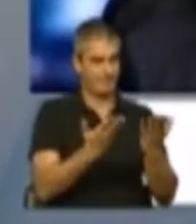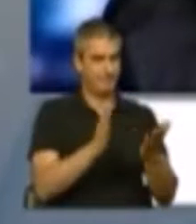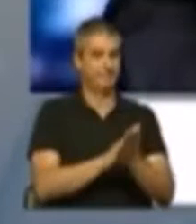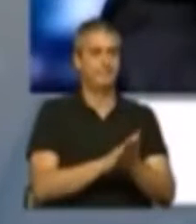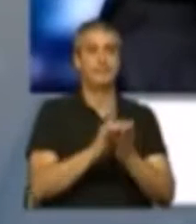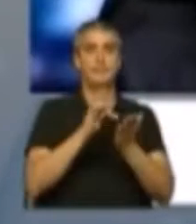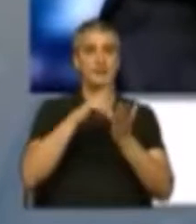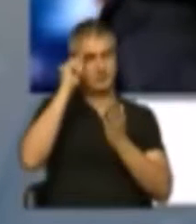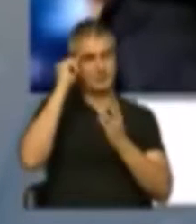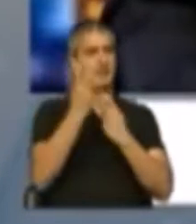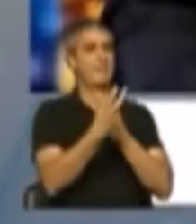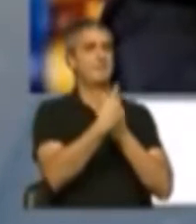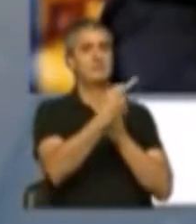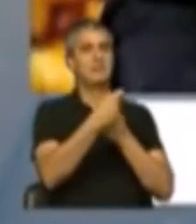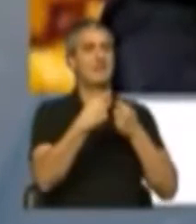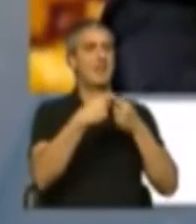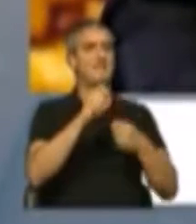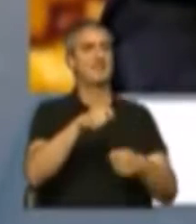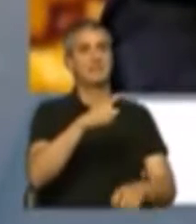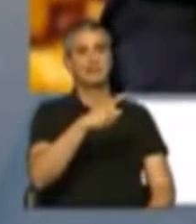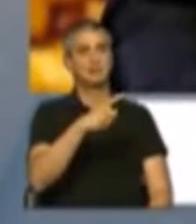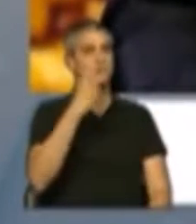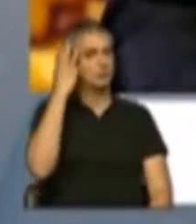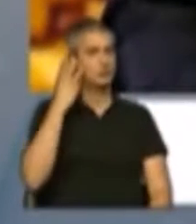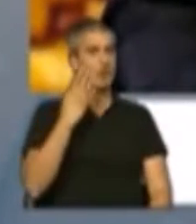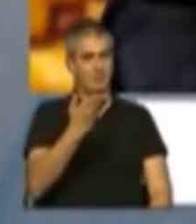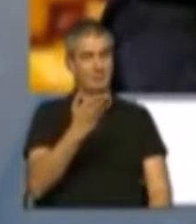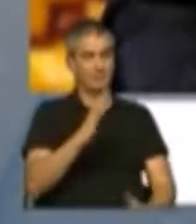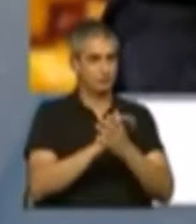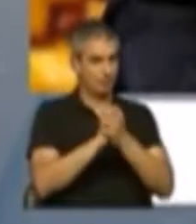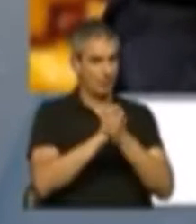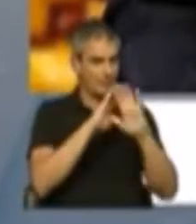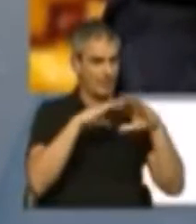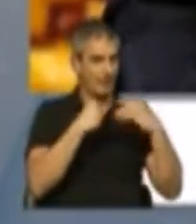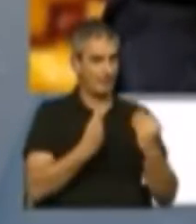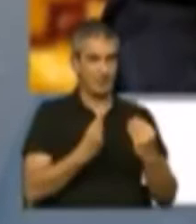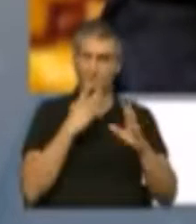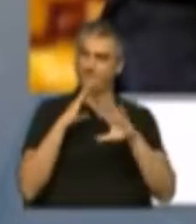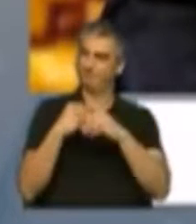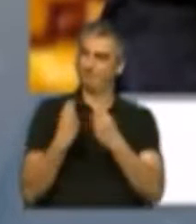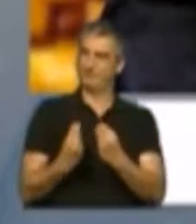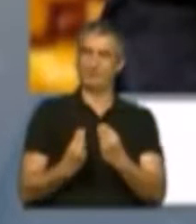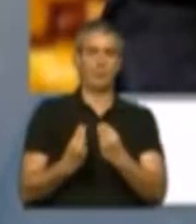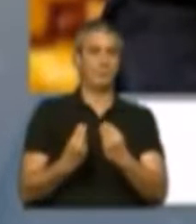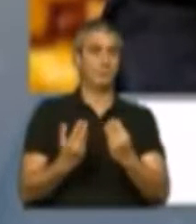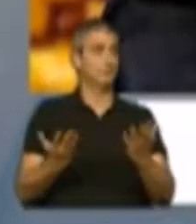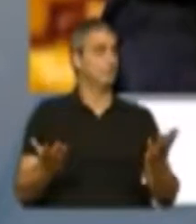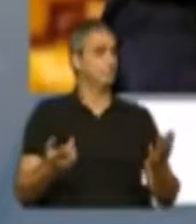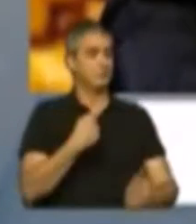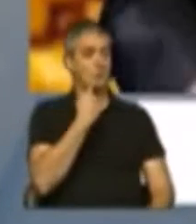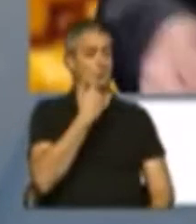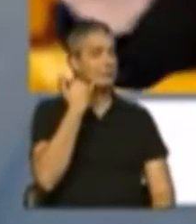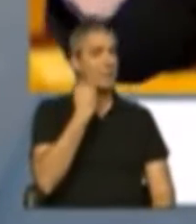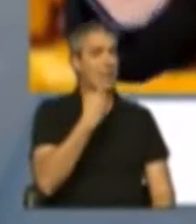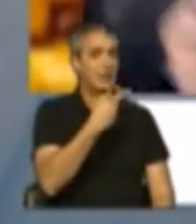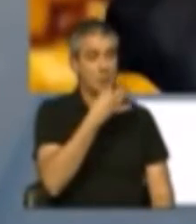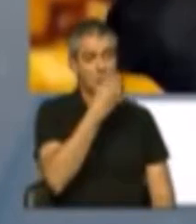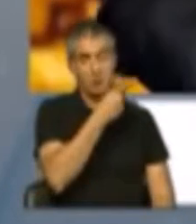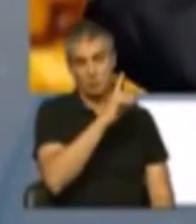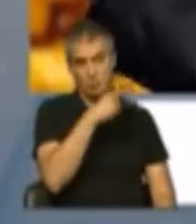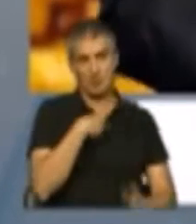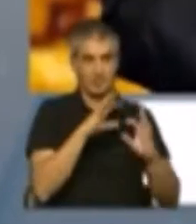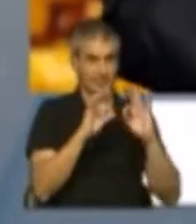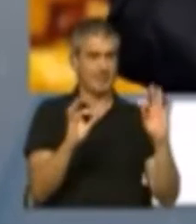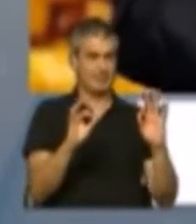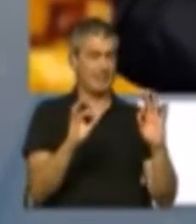באולפן בתל אביב מצטרפת אלינו חברת הכנסת שלי יחימוביץ', שלום, ערב טוב לך. אומר הרצוג בנאומו, אולי נתחיל